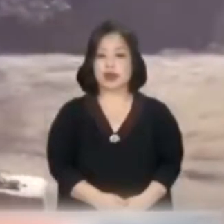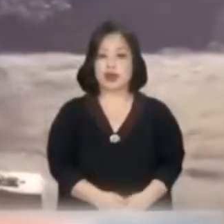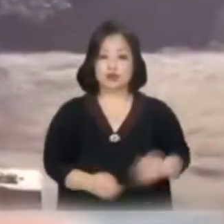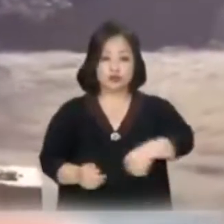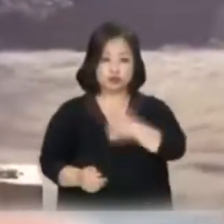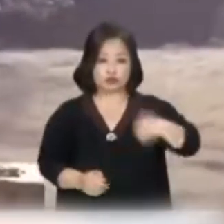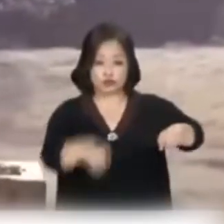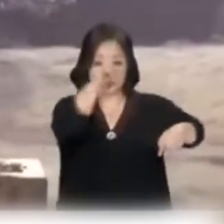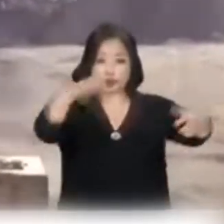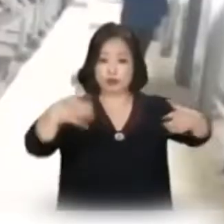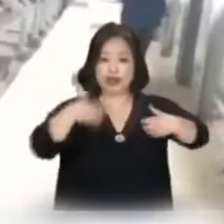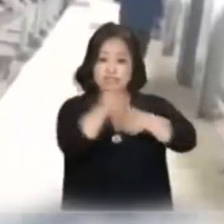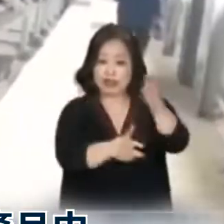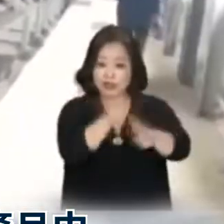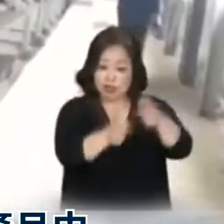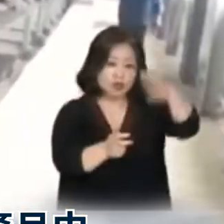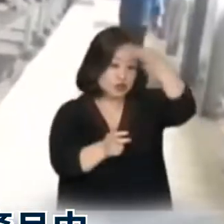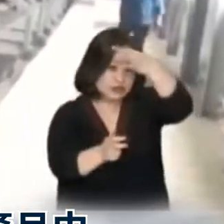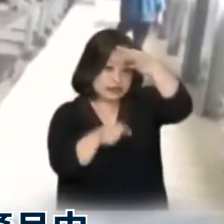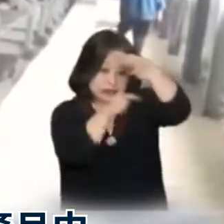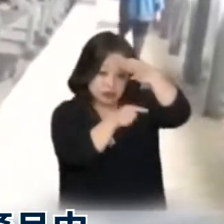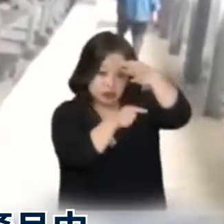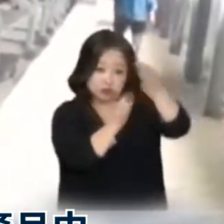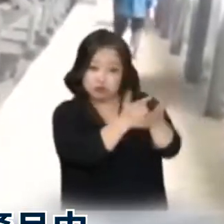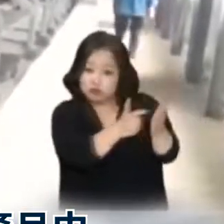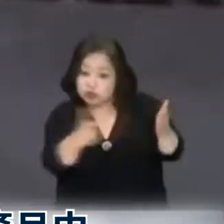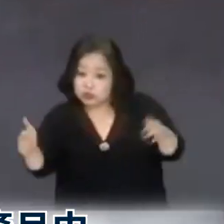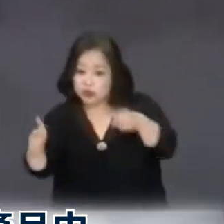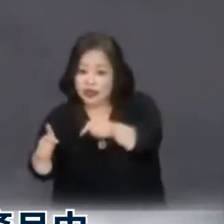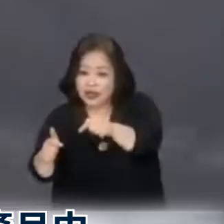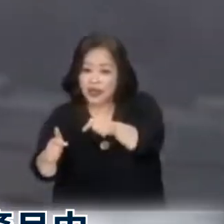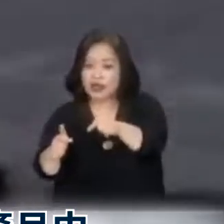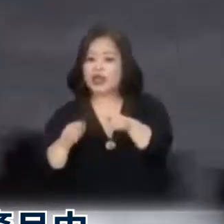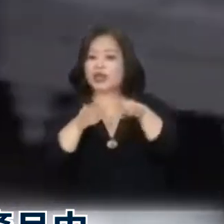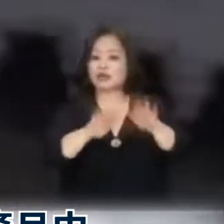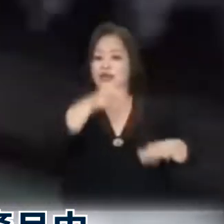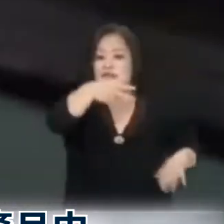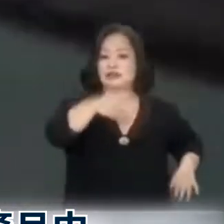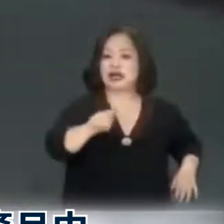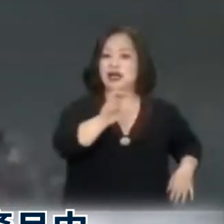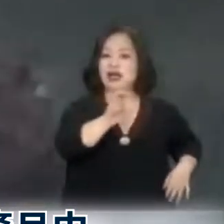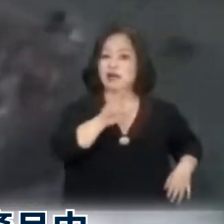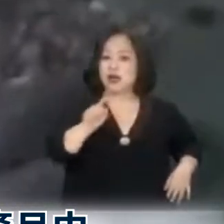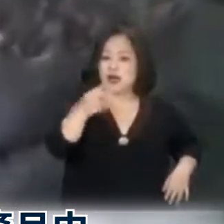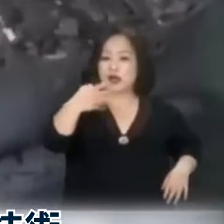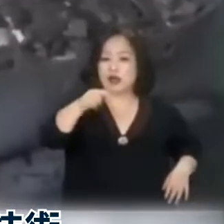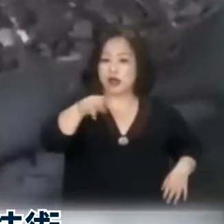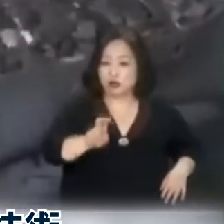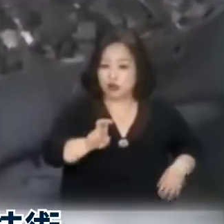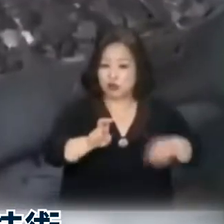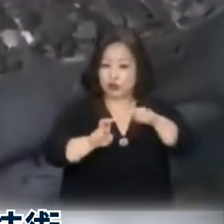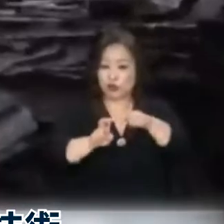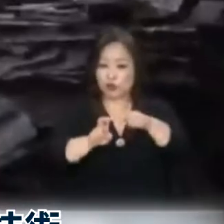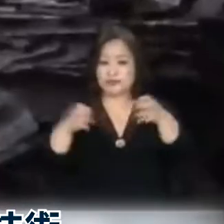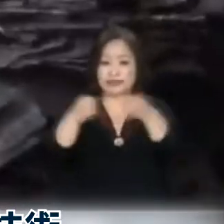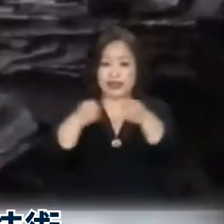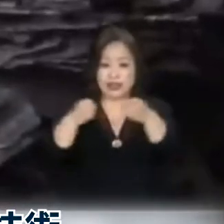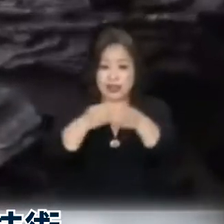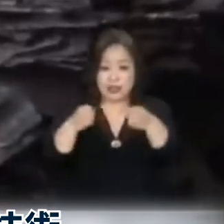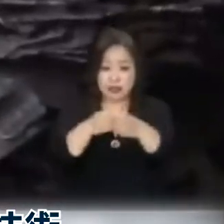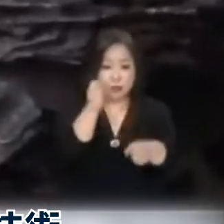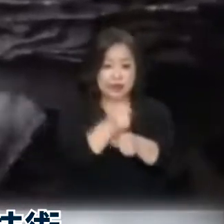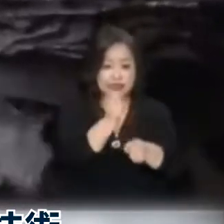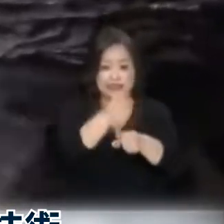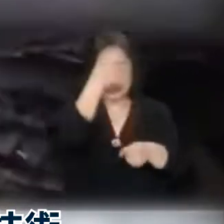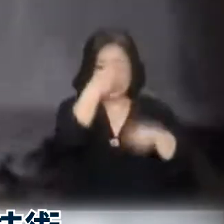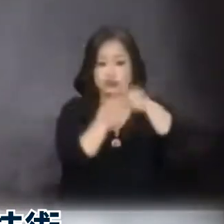据日本媒体报道指出，中国政府决定在工业技术出口限制的产品中新增铝、砷钴等特